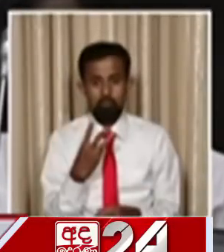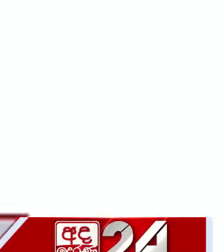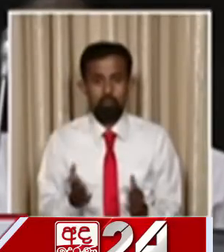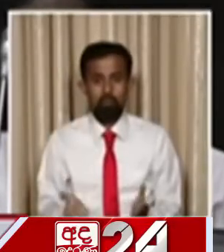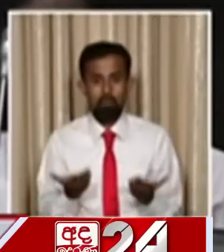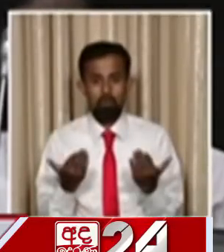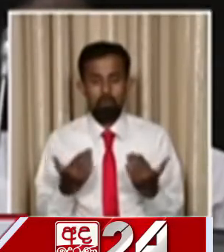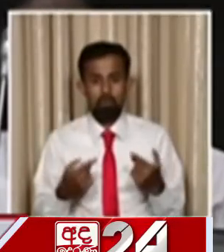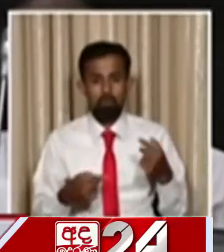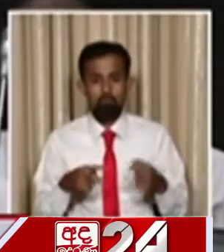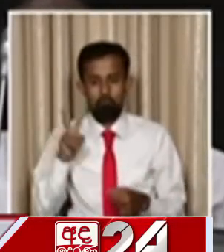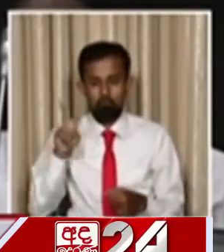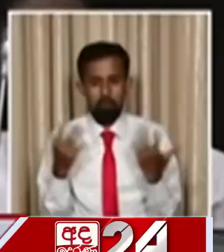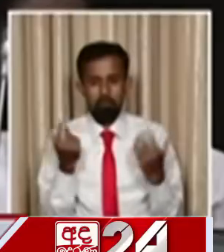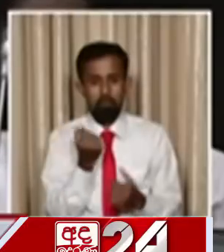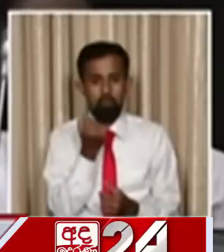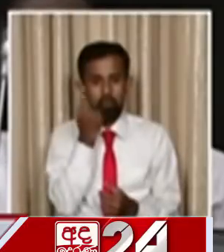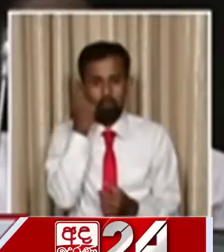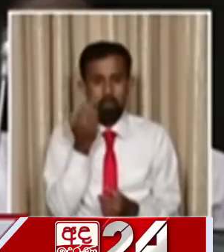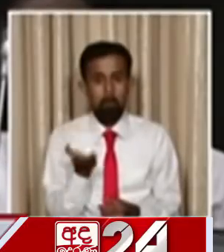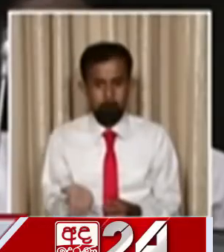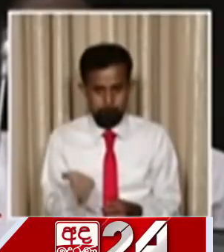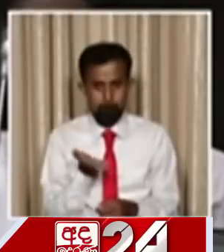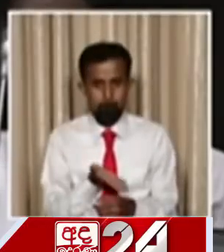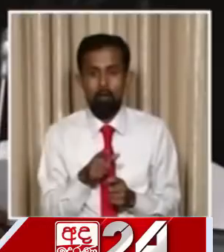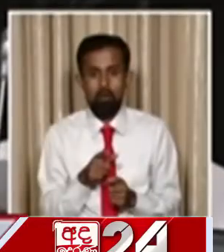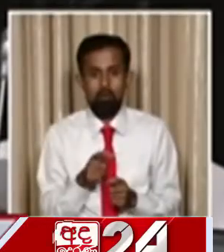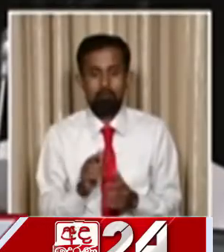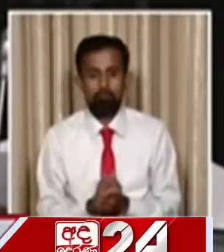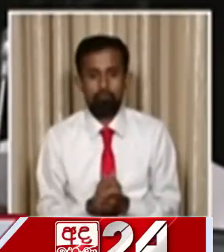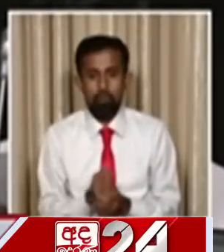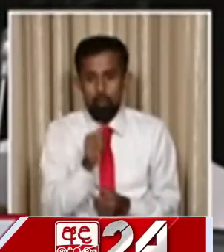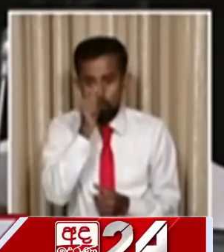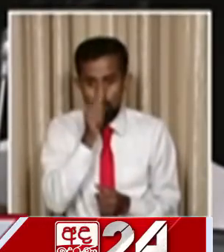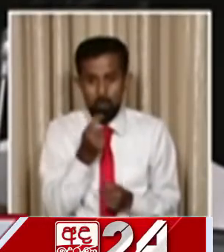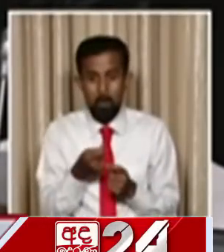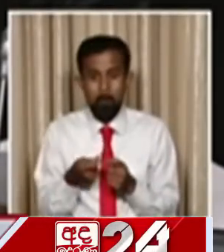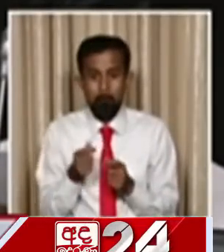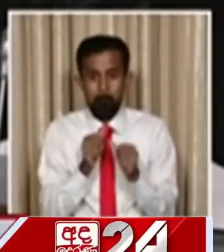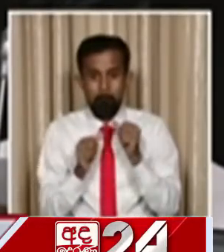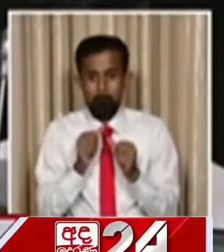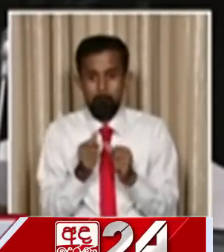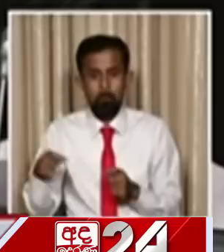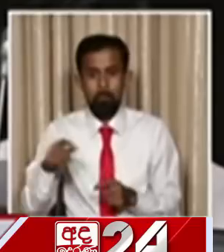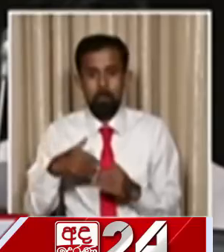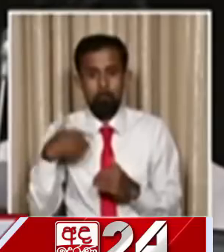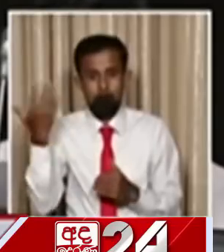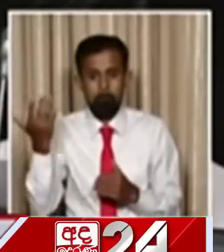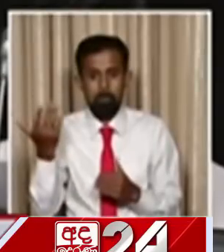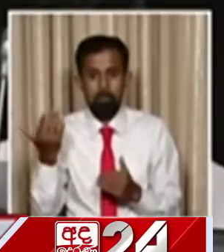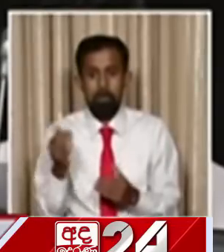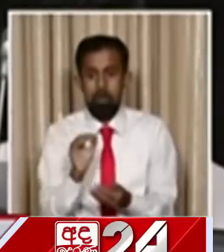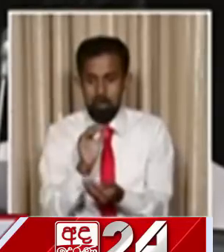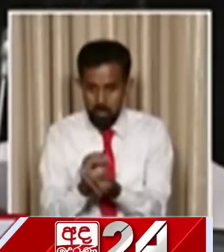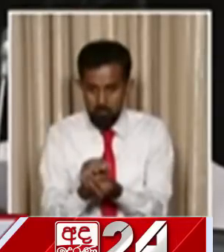ගෙනිච්ච විශ්වාස භංග යෝජනාව මේක වෙන්න ඕනේ කියන එකයි මගේ විශ්වාසය. පොර බෙහෙත් වෙනම ගම් ප්‍රසම්පාදන ක්‍රමයෙන් පිට කොහේ හරි තියෙනවා